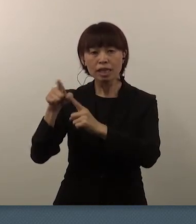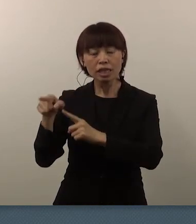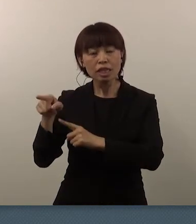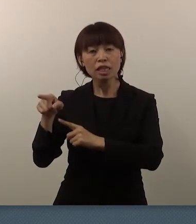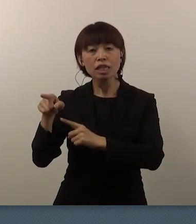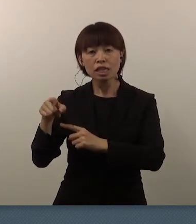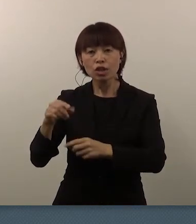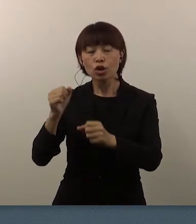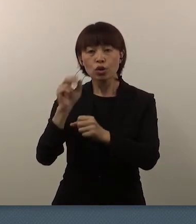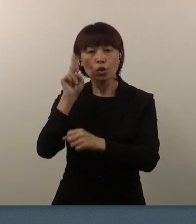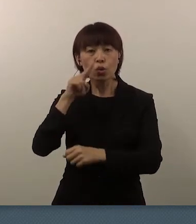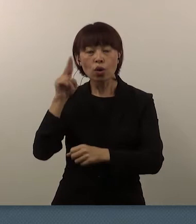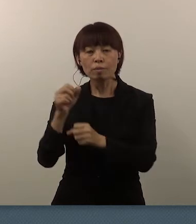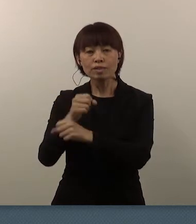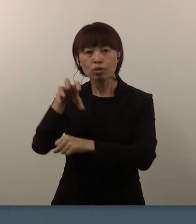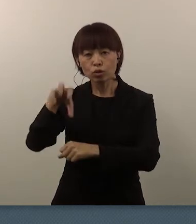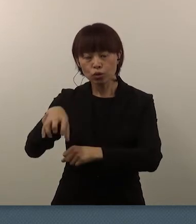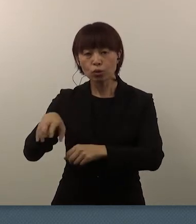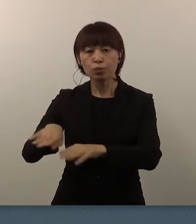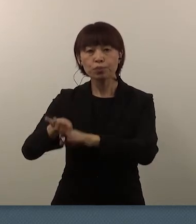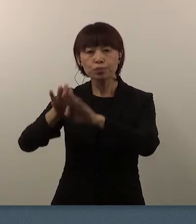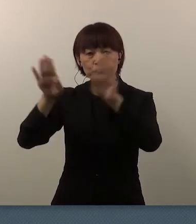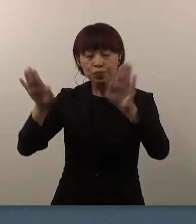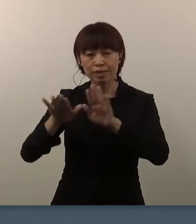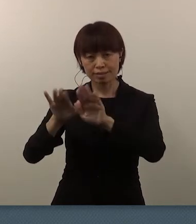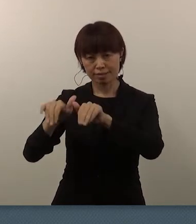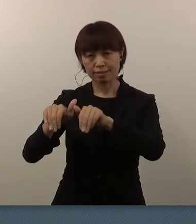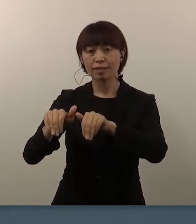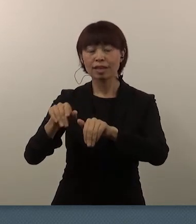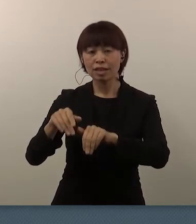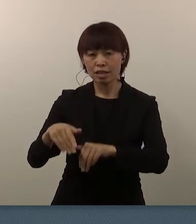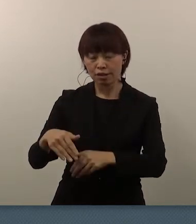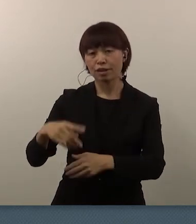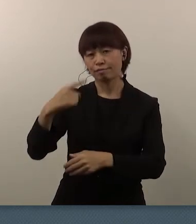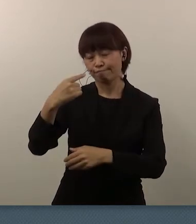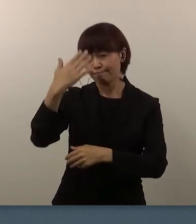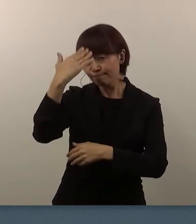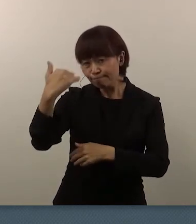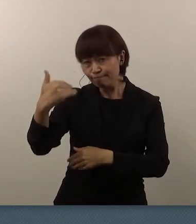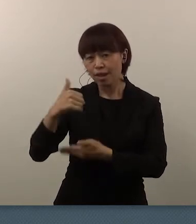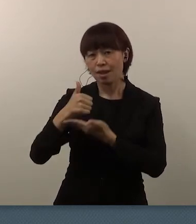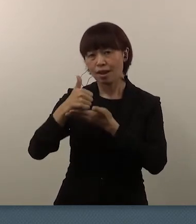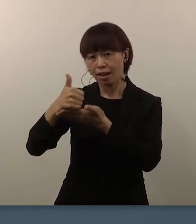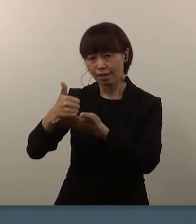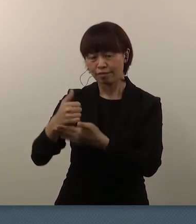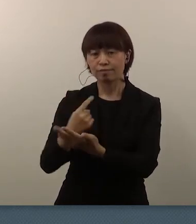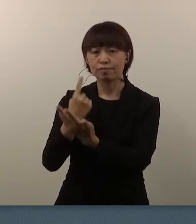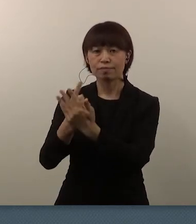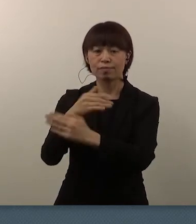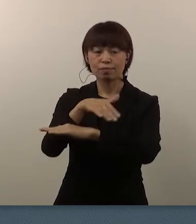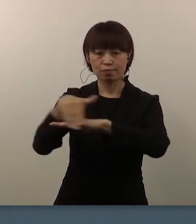横浜事業所の開設記念式典には来賓として私も参加する予定にしています。